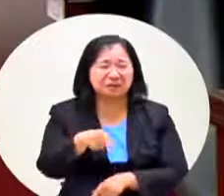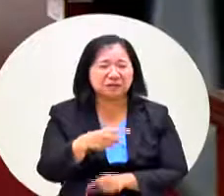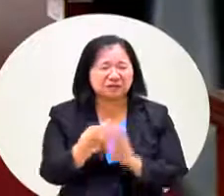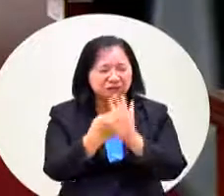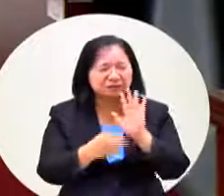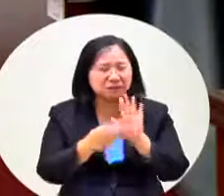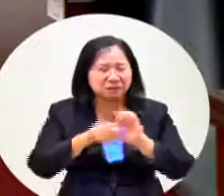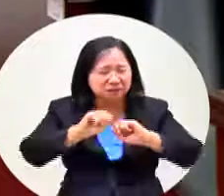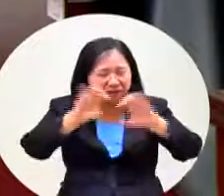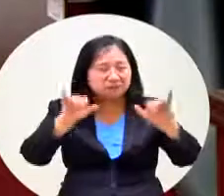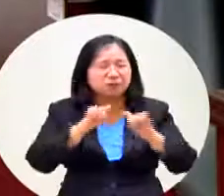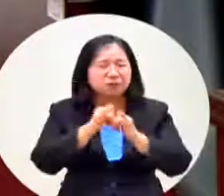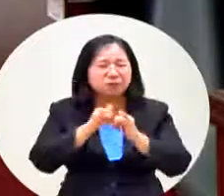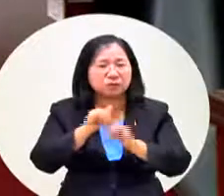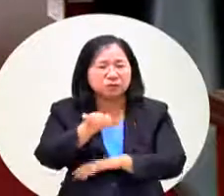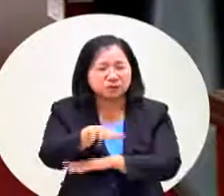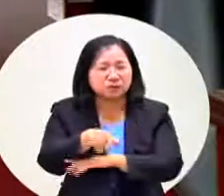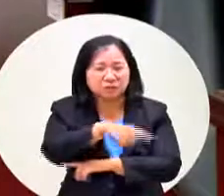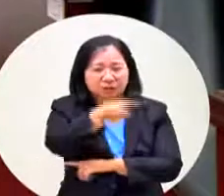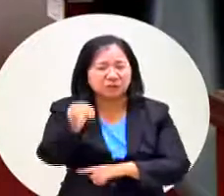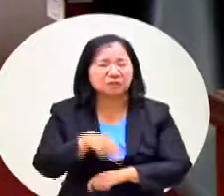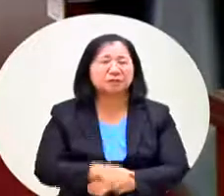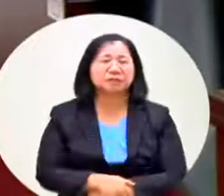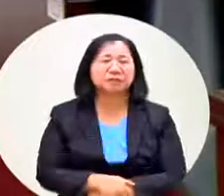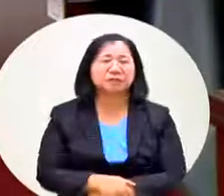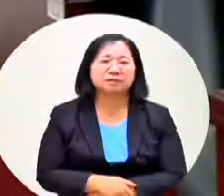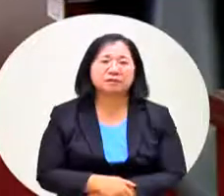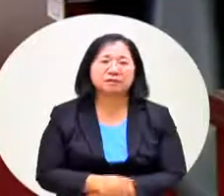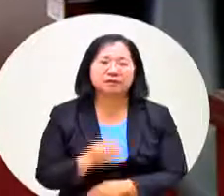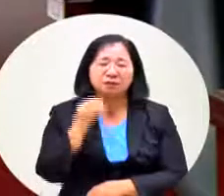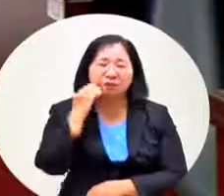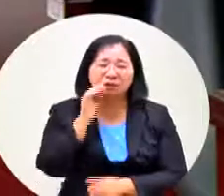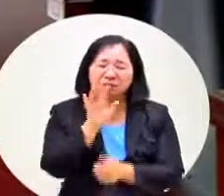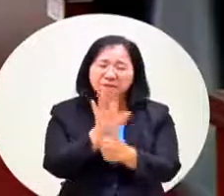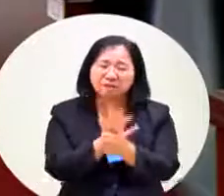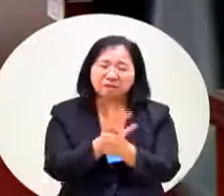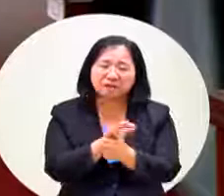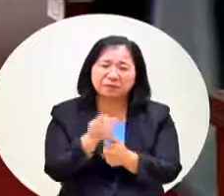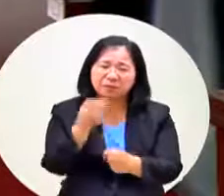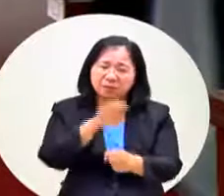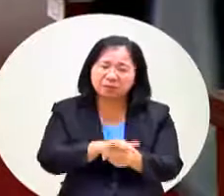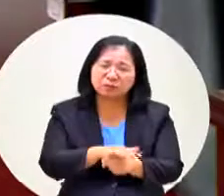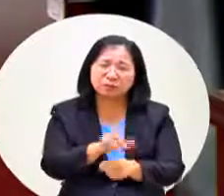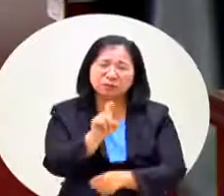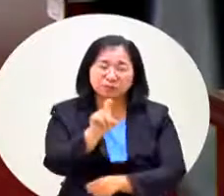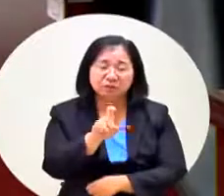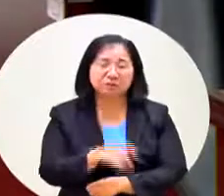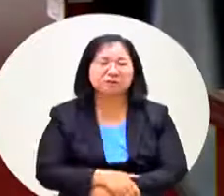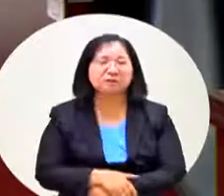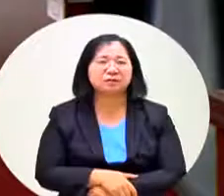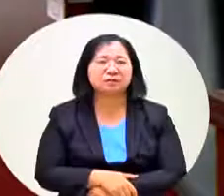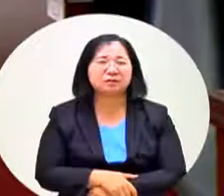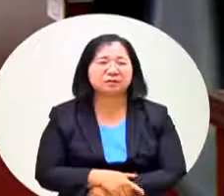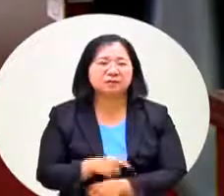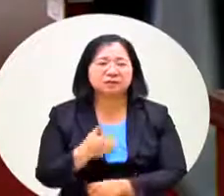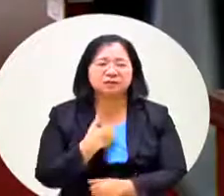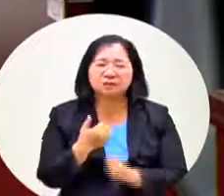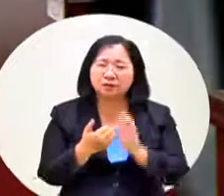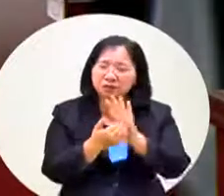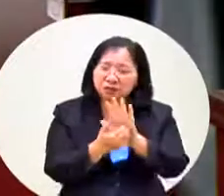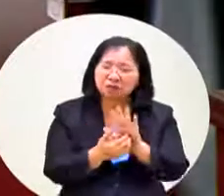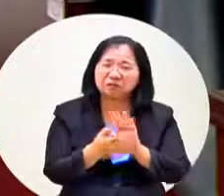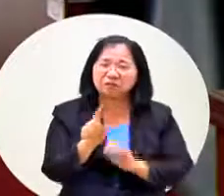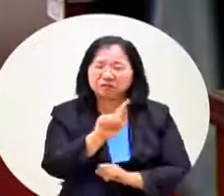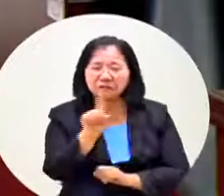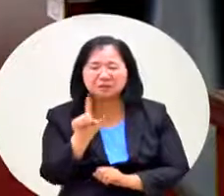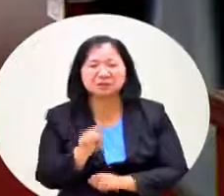对这个农业叫这个业务吼，对农民这非常的这清楚吼，这是好的吼，值得娱乐啦吼。啊，但是这个部分就是